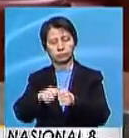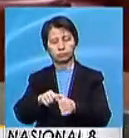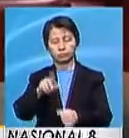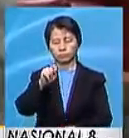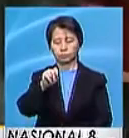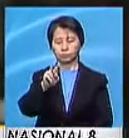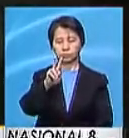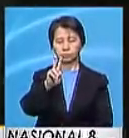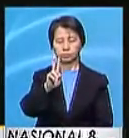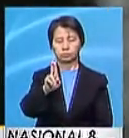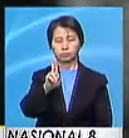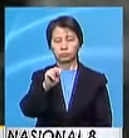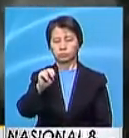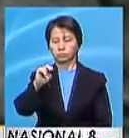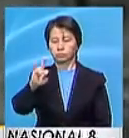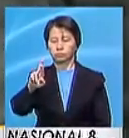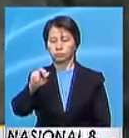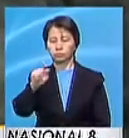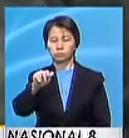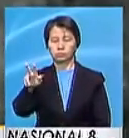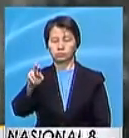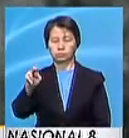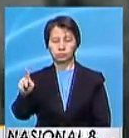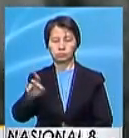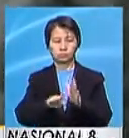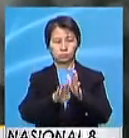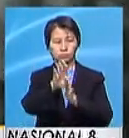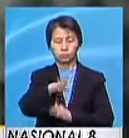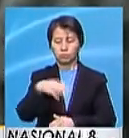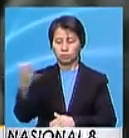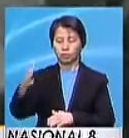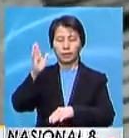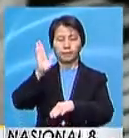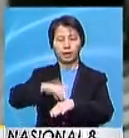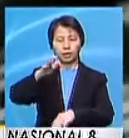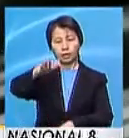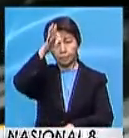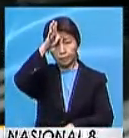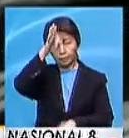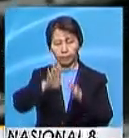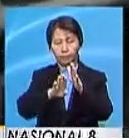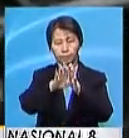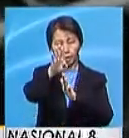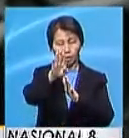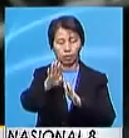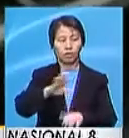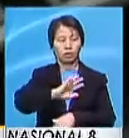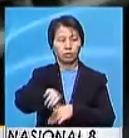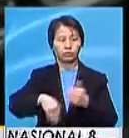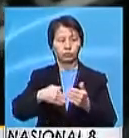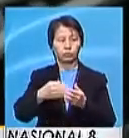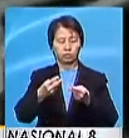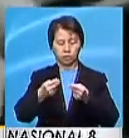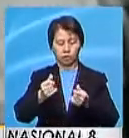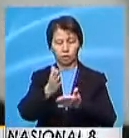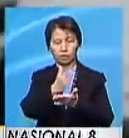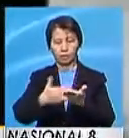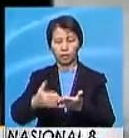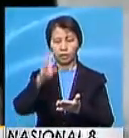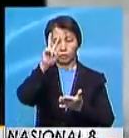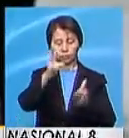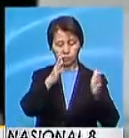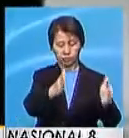Abdul Razak dalam membangunkan negara, beliau diberi gelaran Bapa Pembangunan. Keseluruhan pameran dibahagikan kepada dua